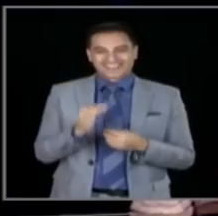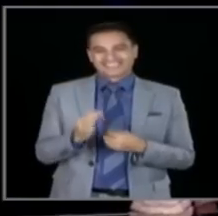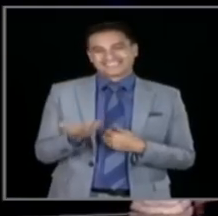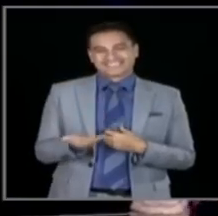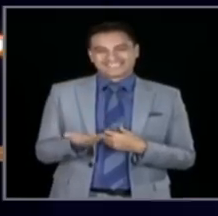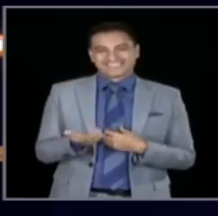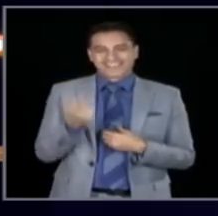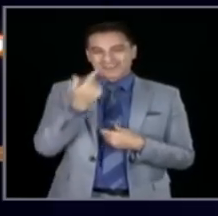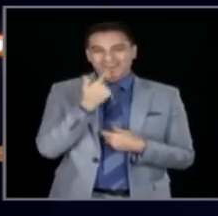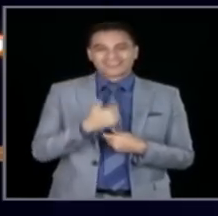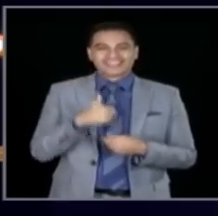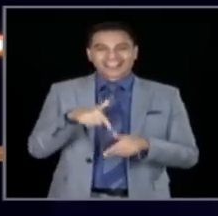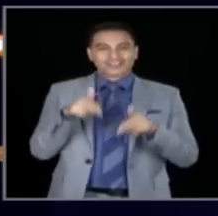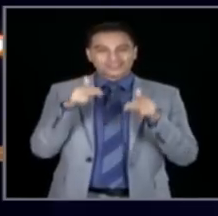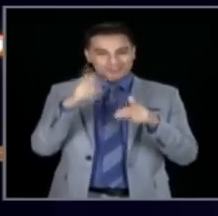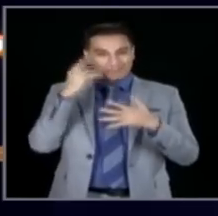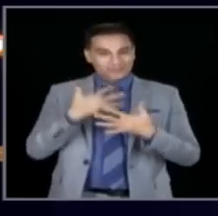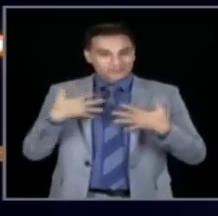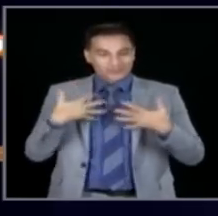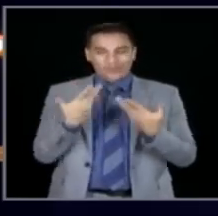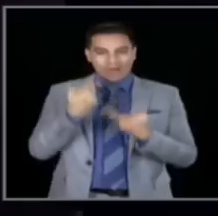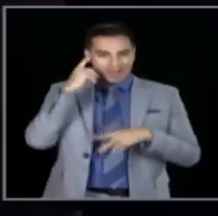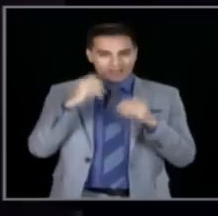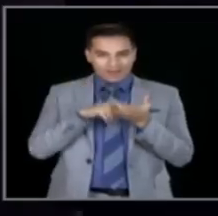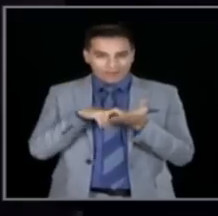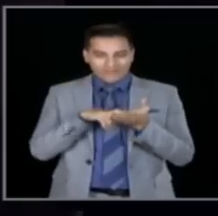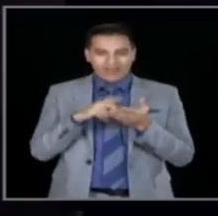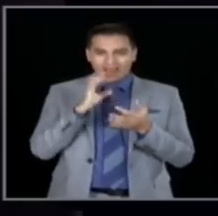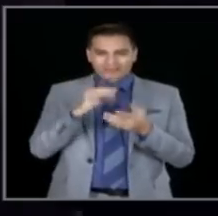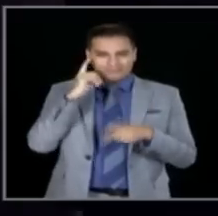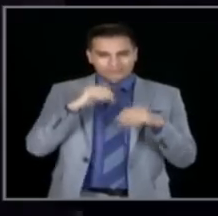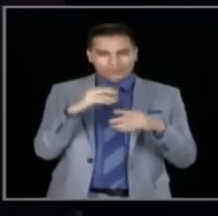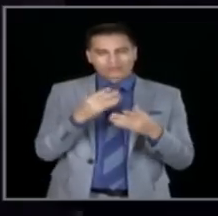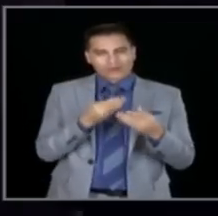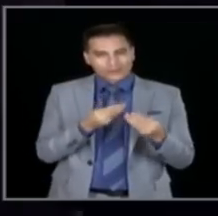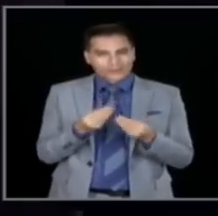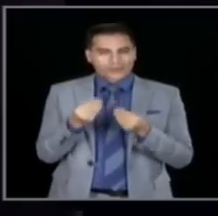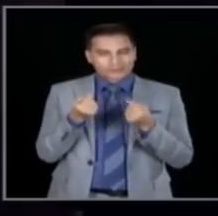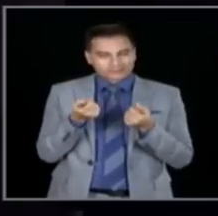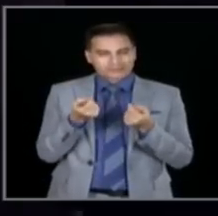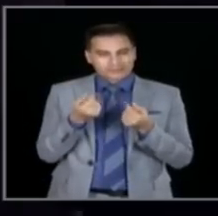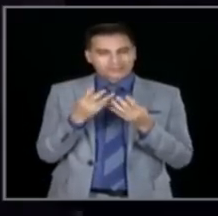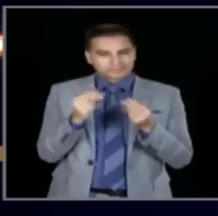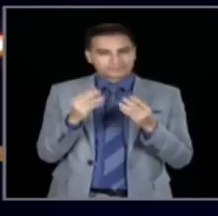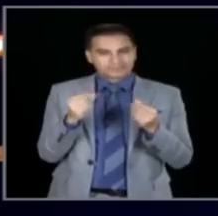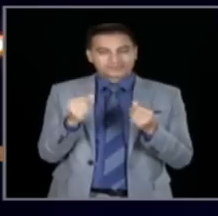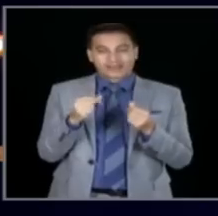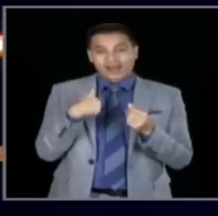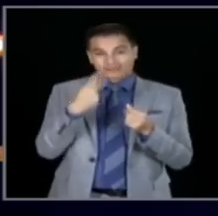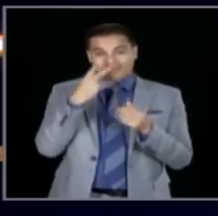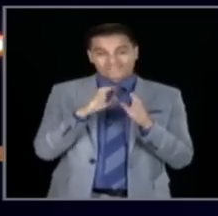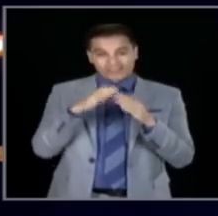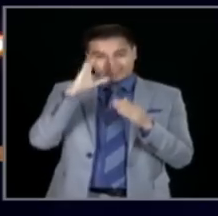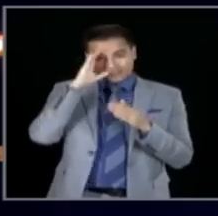قولي لي اجواء الاستوديو مريحاكي ولا قلقاكي؟ لا الحمد لله، حتى التوتر خف شويه. خف شويه. اه فريق الزمالك انا